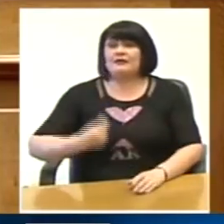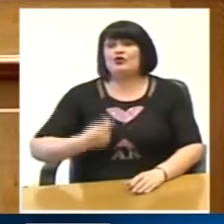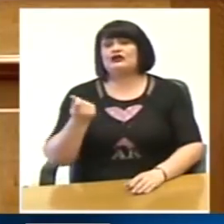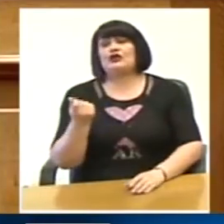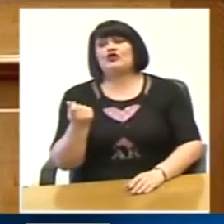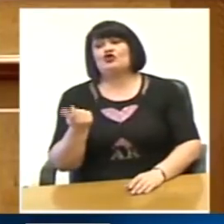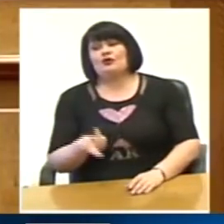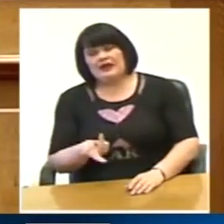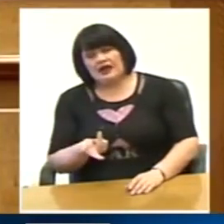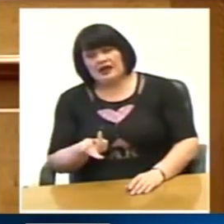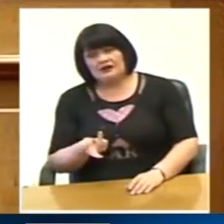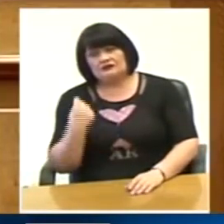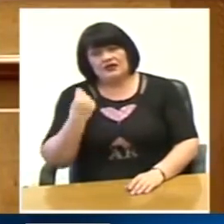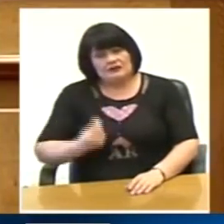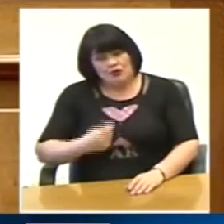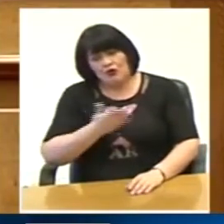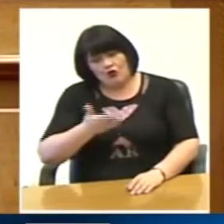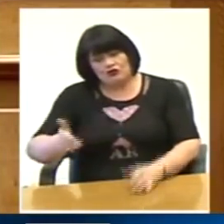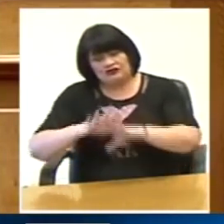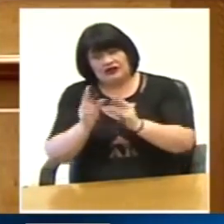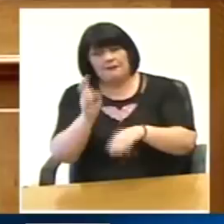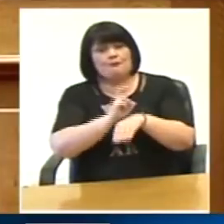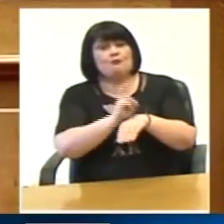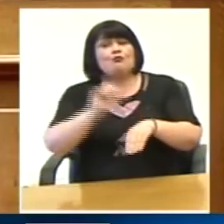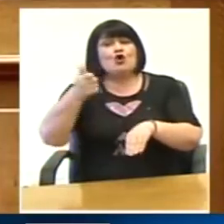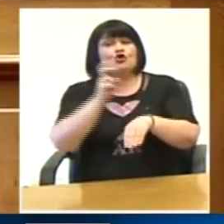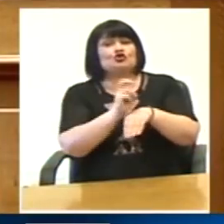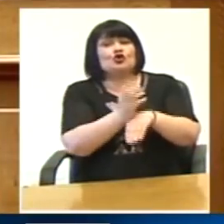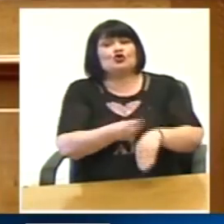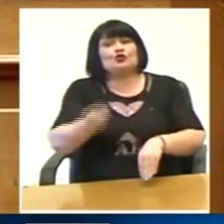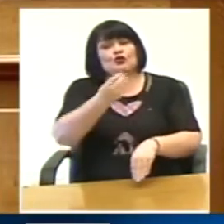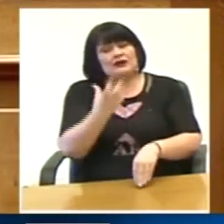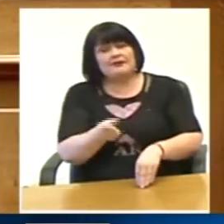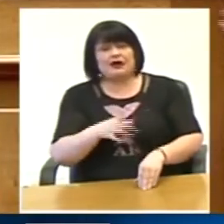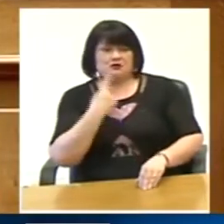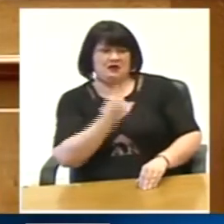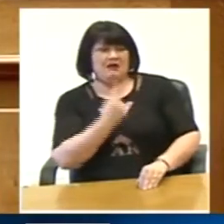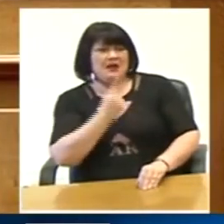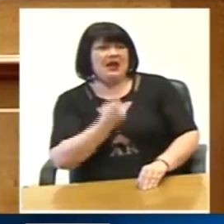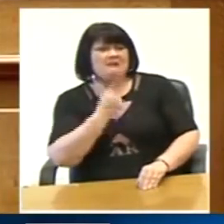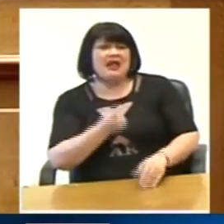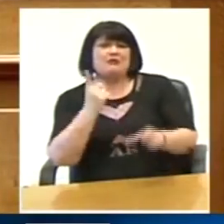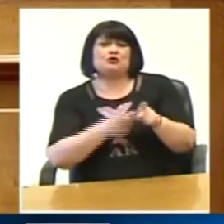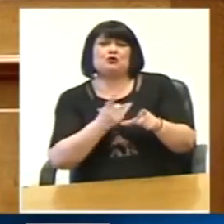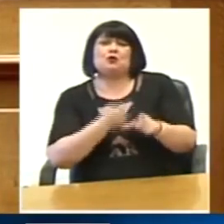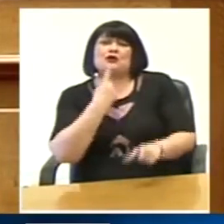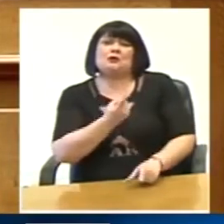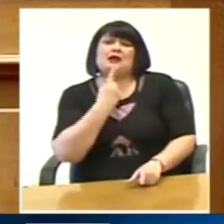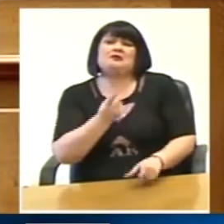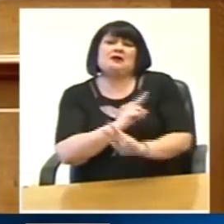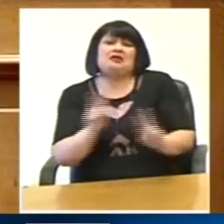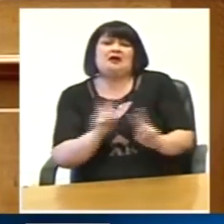η δημοσιονομική πειθαρχία και τα πρωτογενή πλονάσματα να συνεχίζουν να υπάρχουν. Εμείς σας το λέμε. Το ΚΚΕ σας το λέει πολύ